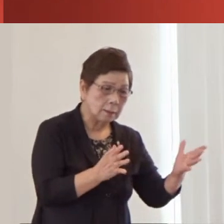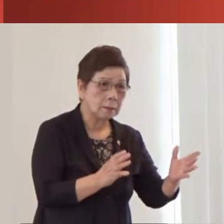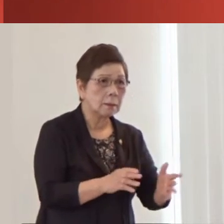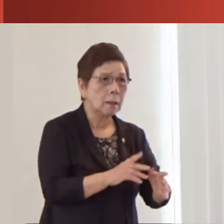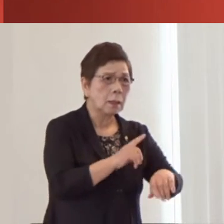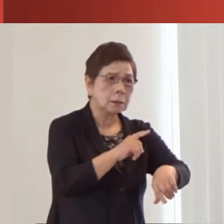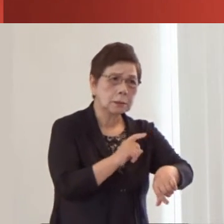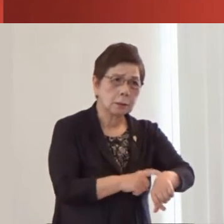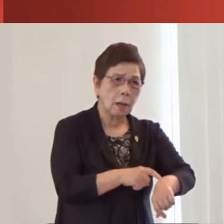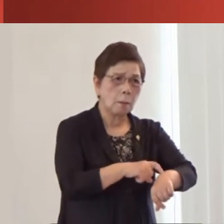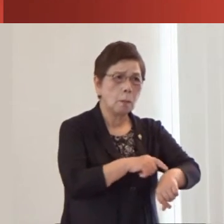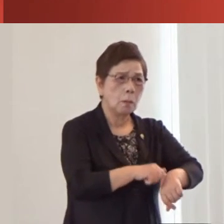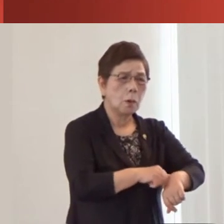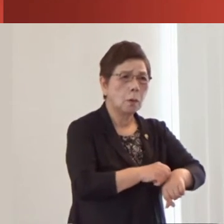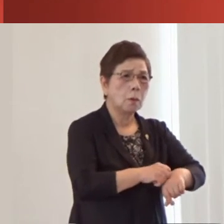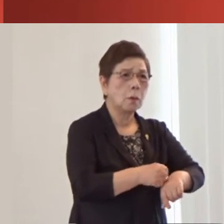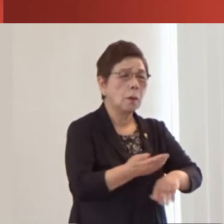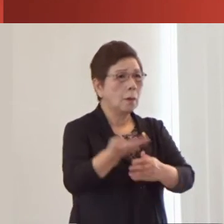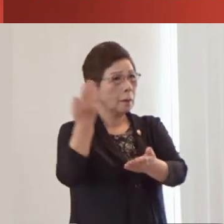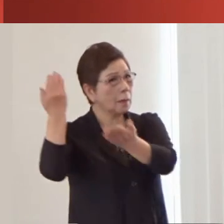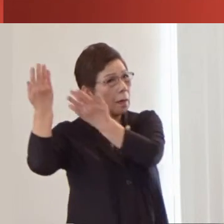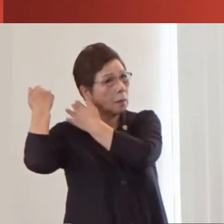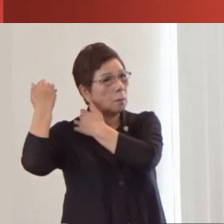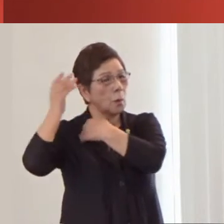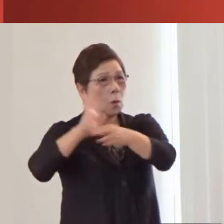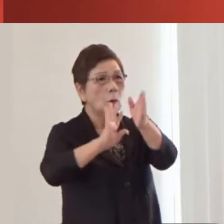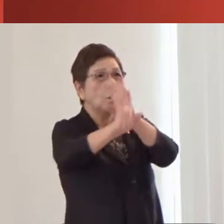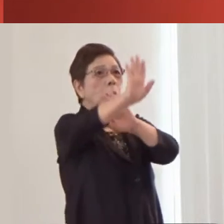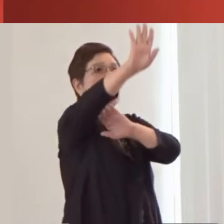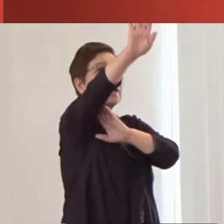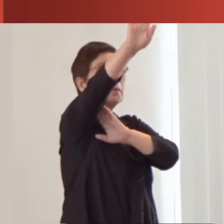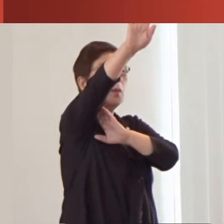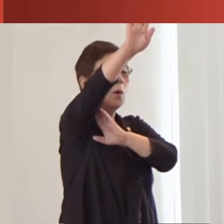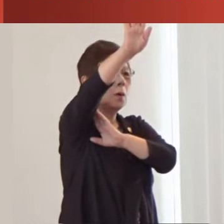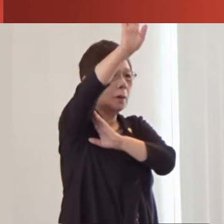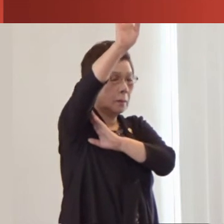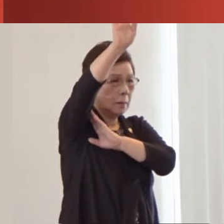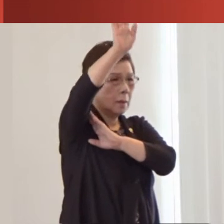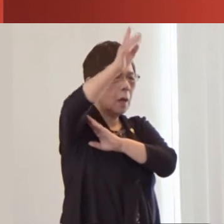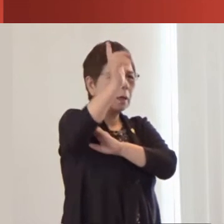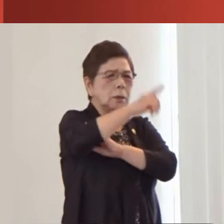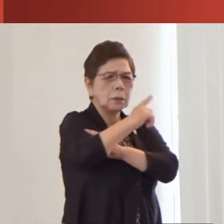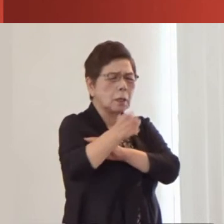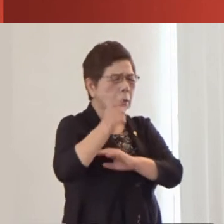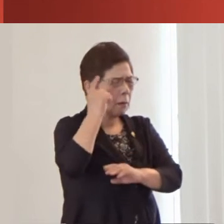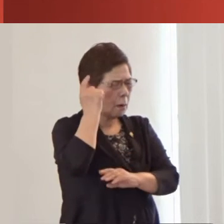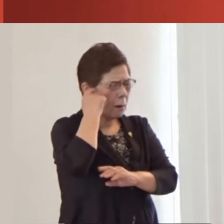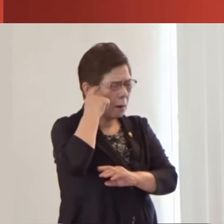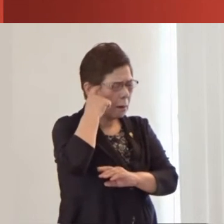過去も現在も未来もないんです。人間には想像できない世界ですけども、